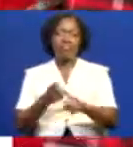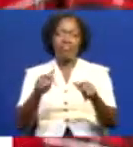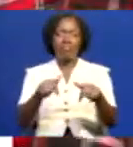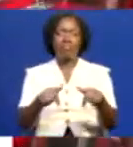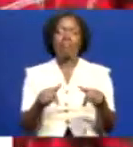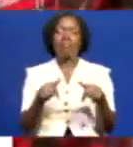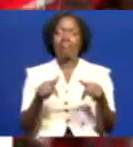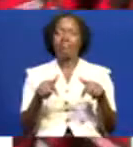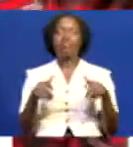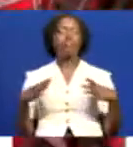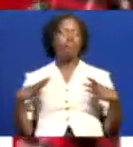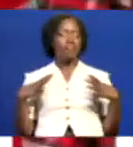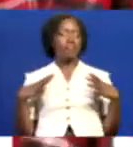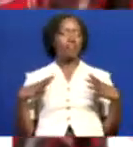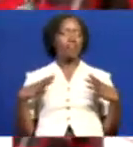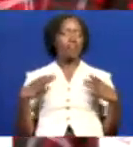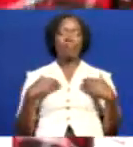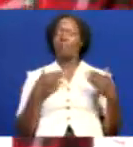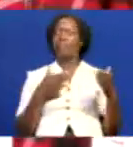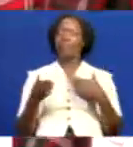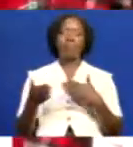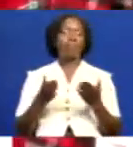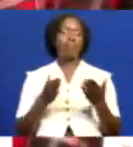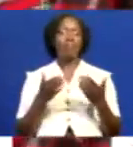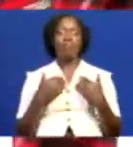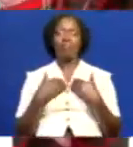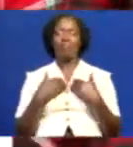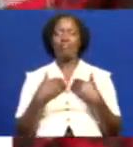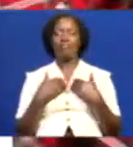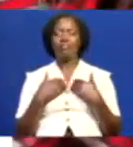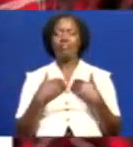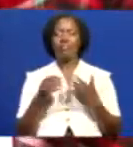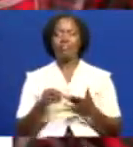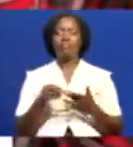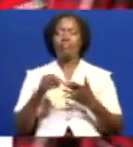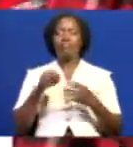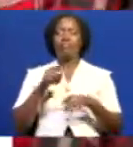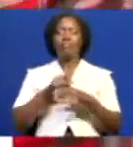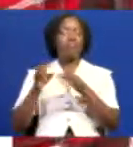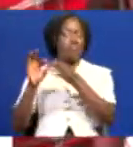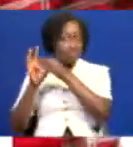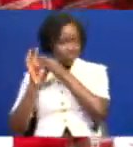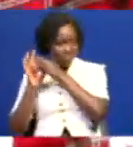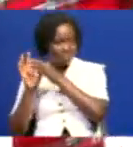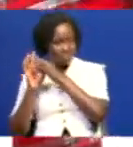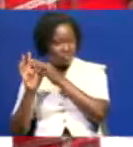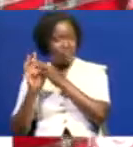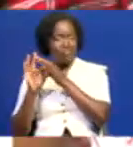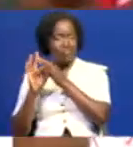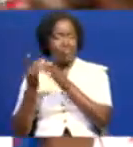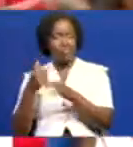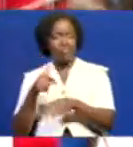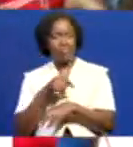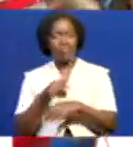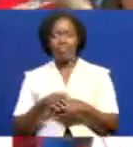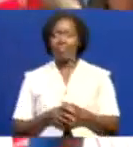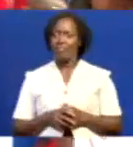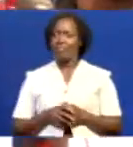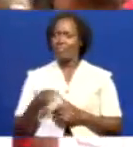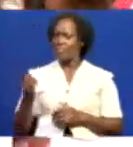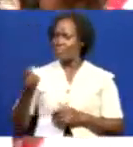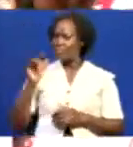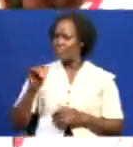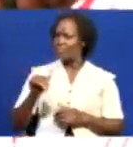ni siku ya holiday, watakuwa wamepata nafasi nzuri kufalia, sana sana wakati wa culture, utamaduni wetu. Naelewa